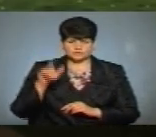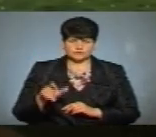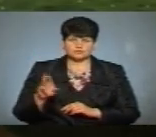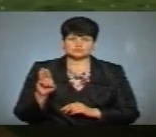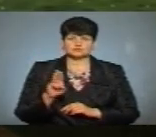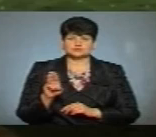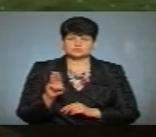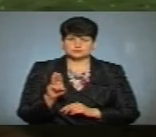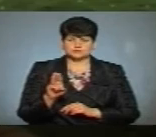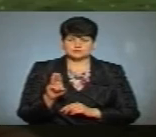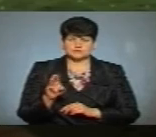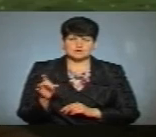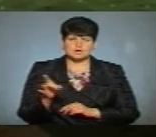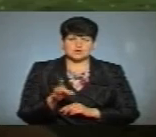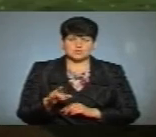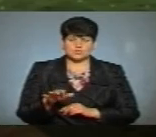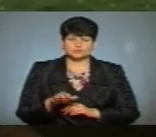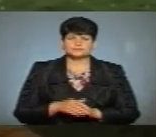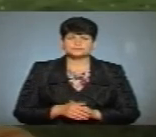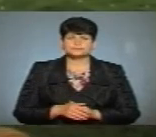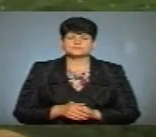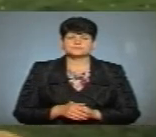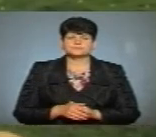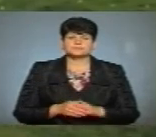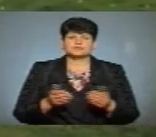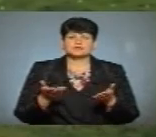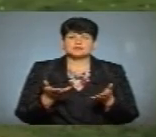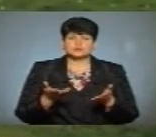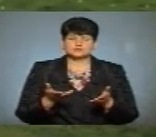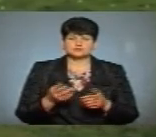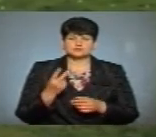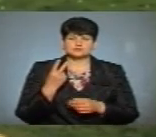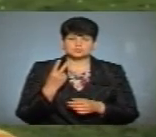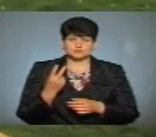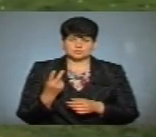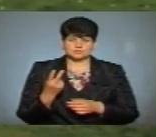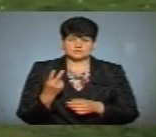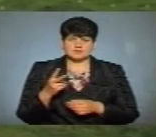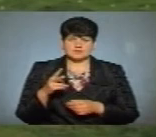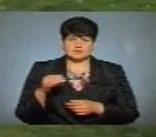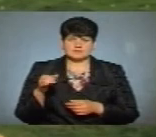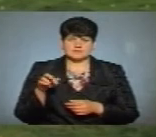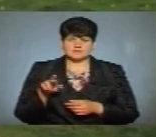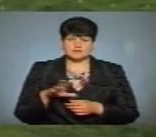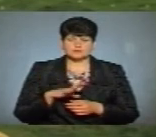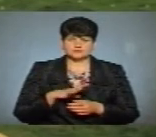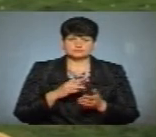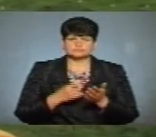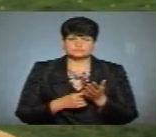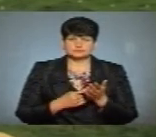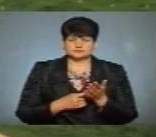Шумського району, якому 2 липня був